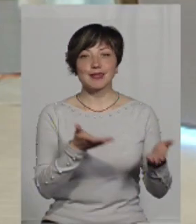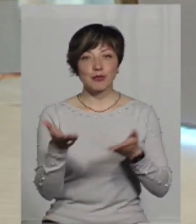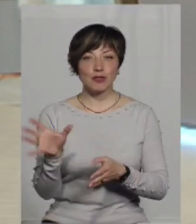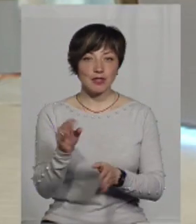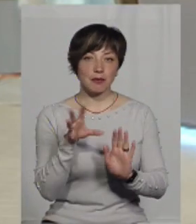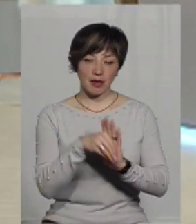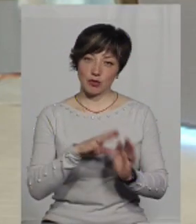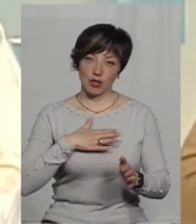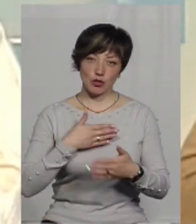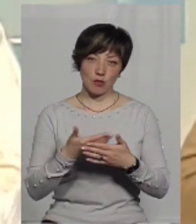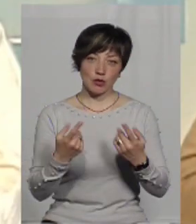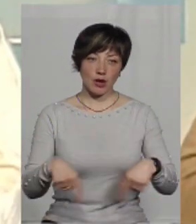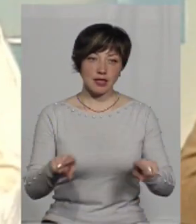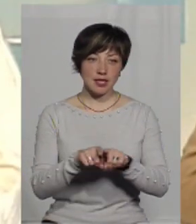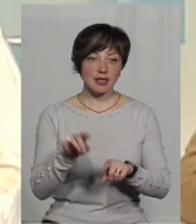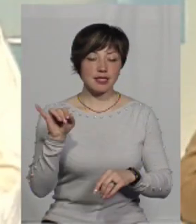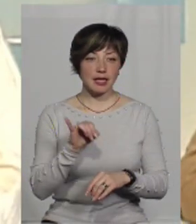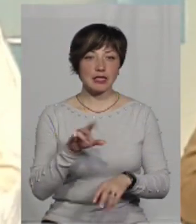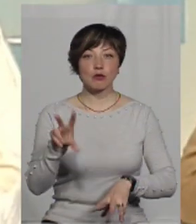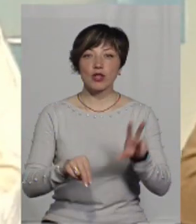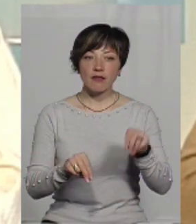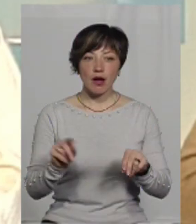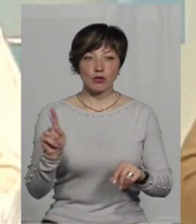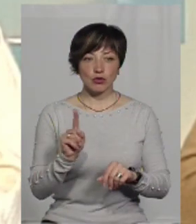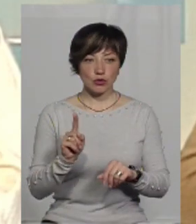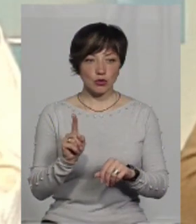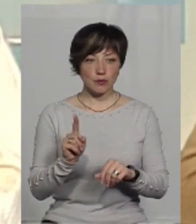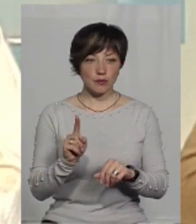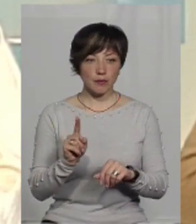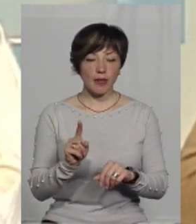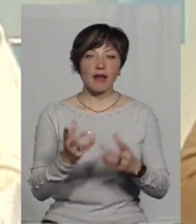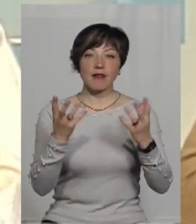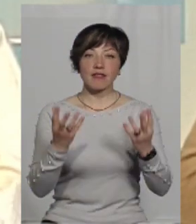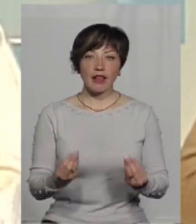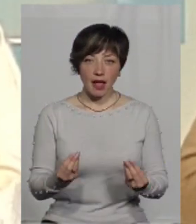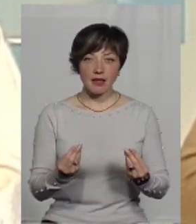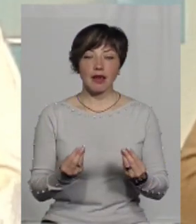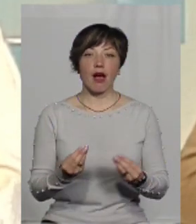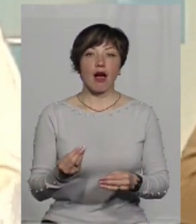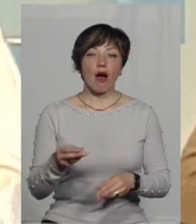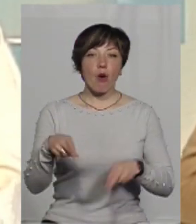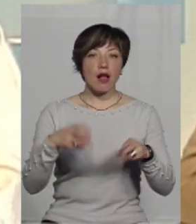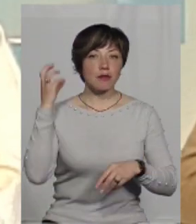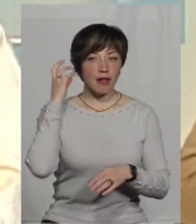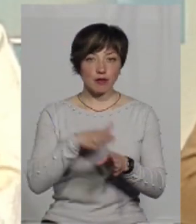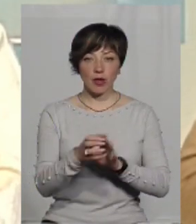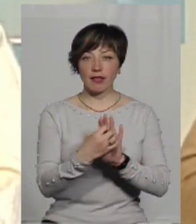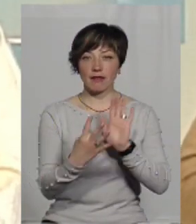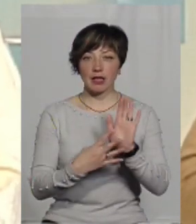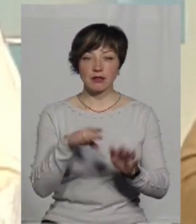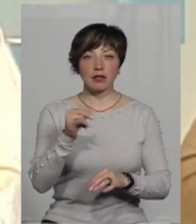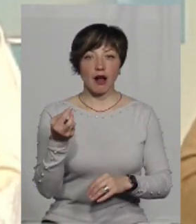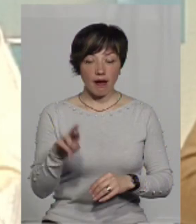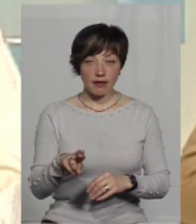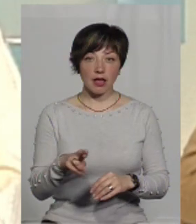всіх приєднуватись до нашої громадської організації, і я сподіваюся, що в день кохлеарної імплантації, це коли відбудеться